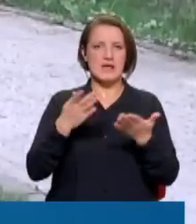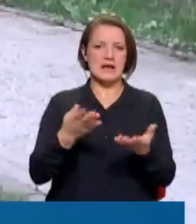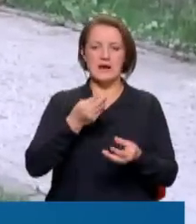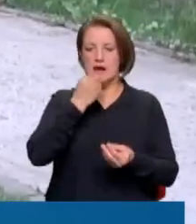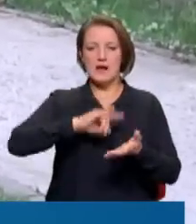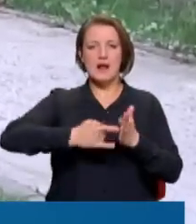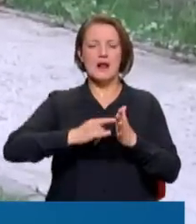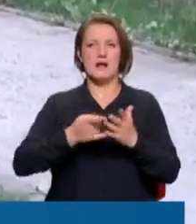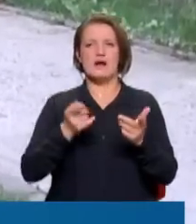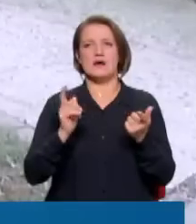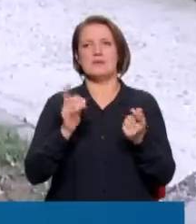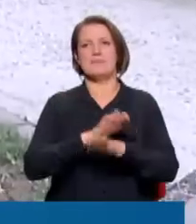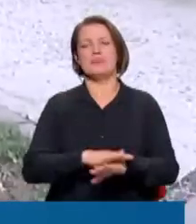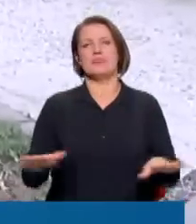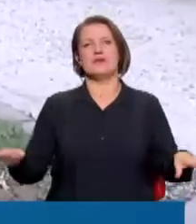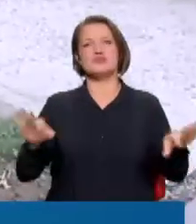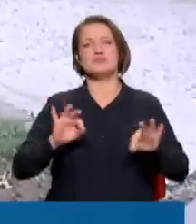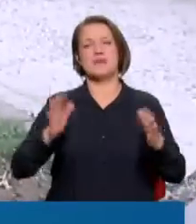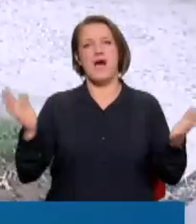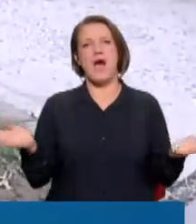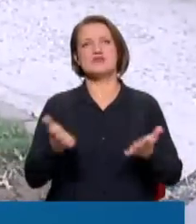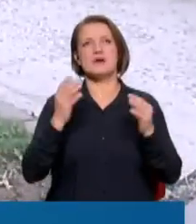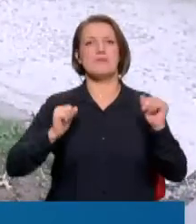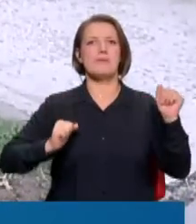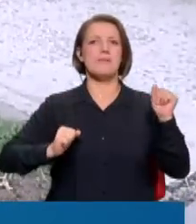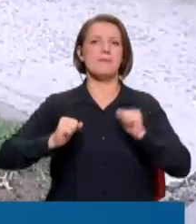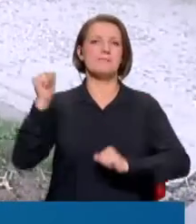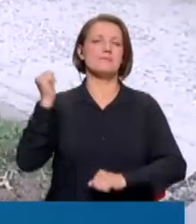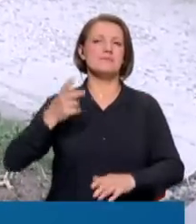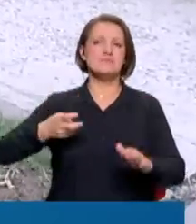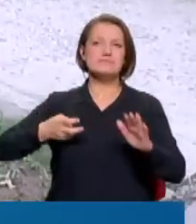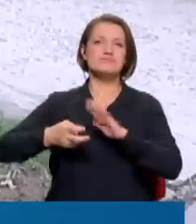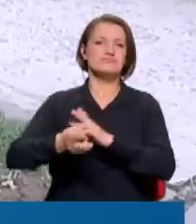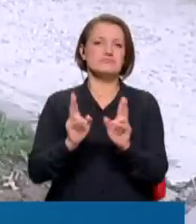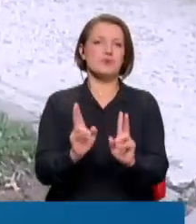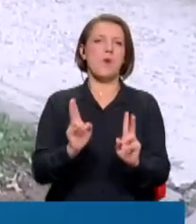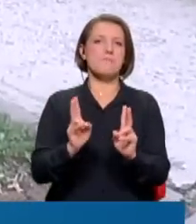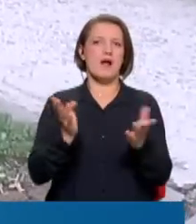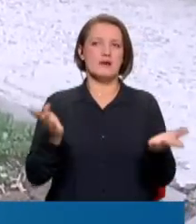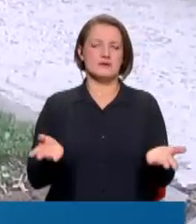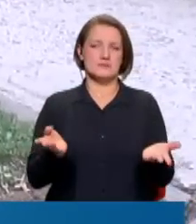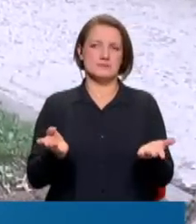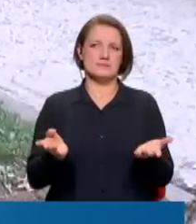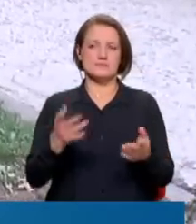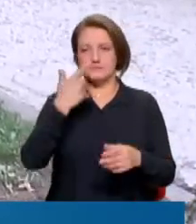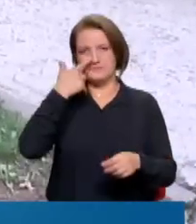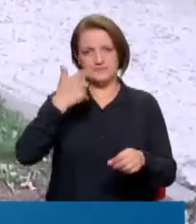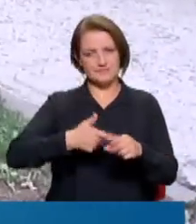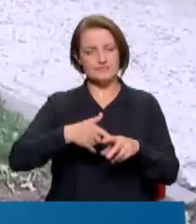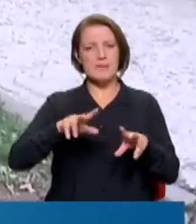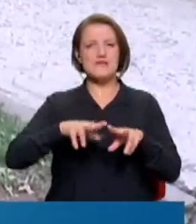geçilmek Temelli bitti Şimdi her şeyi aldı başını gitti tramvay de normal Hani mazot